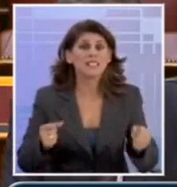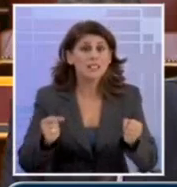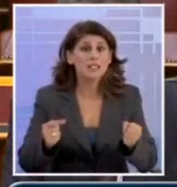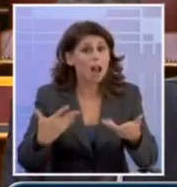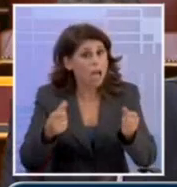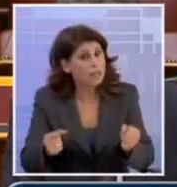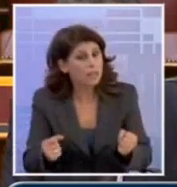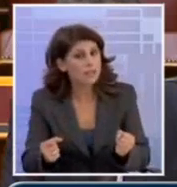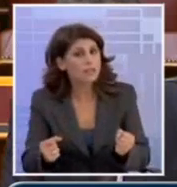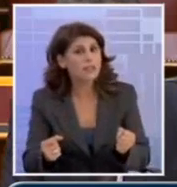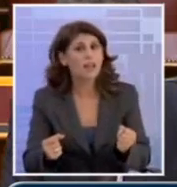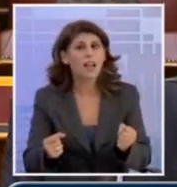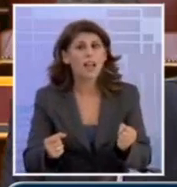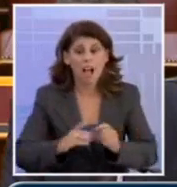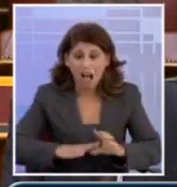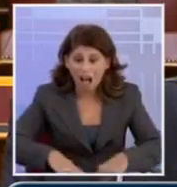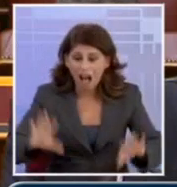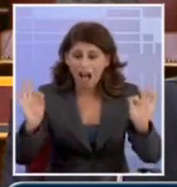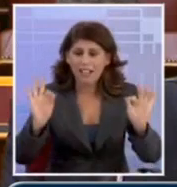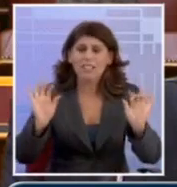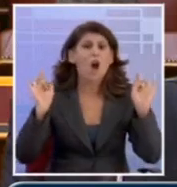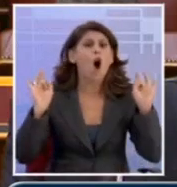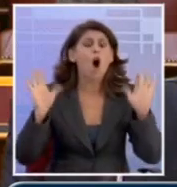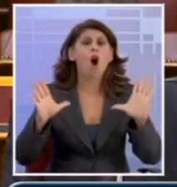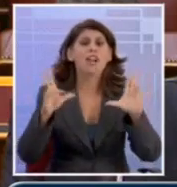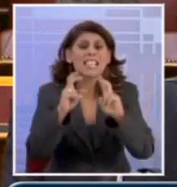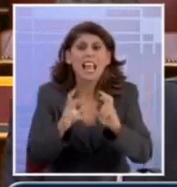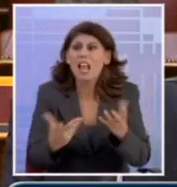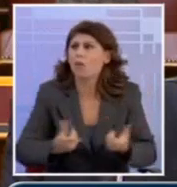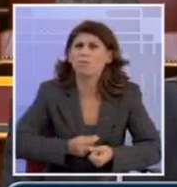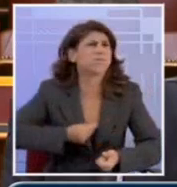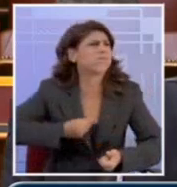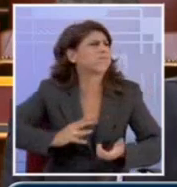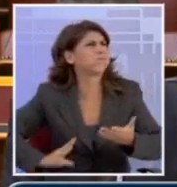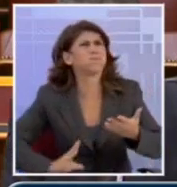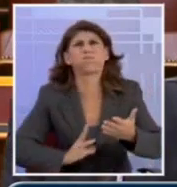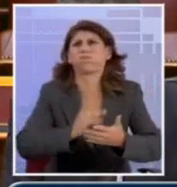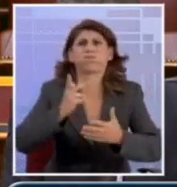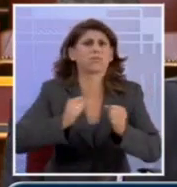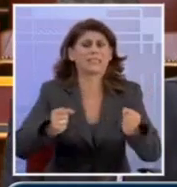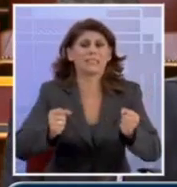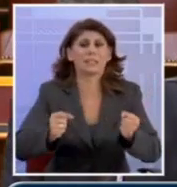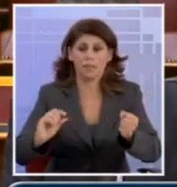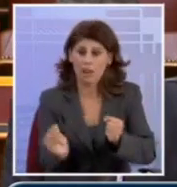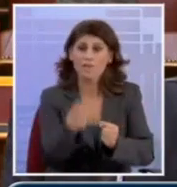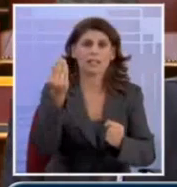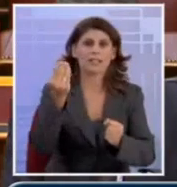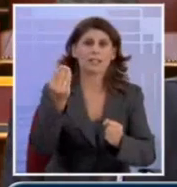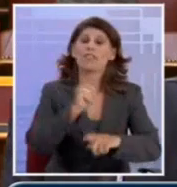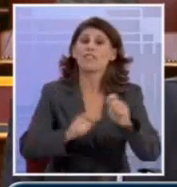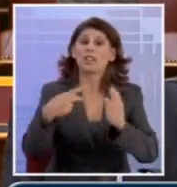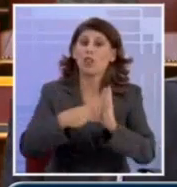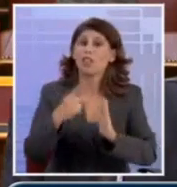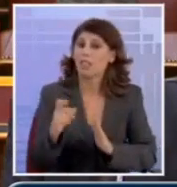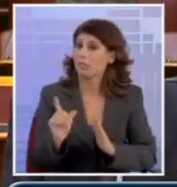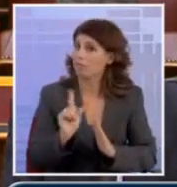κρίση ξέσπασε ανεξέλεγκτη το 2010. Δεν εμφανίστηκε το 2010. Δεν δημιουργήθηκε